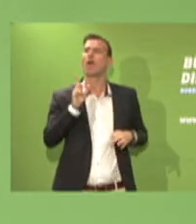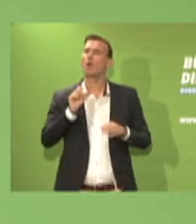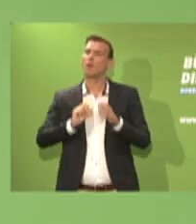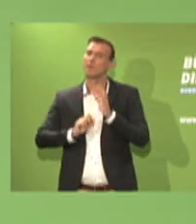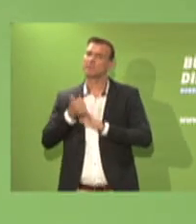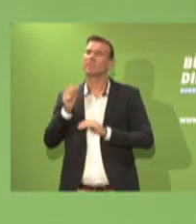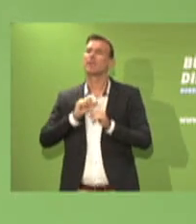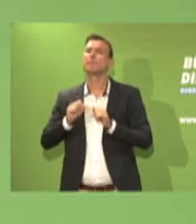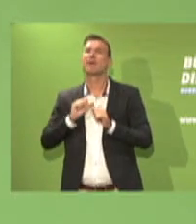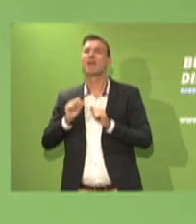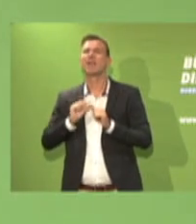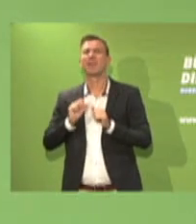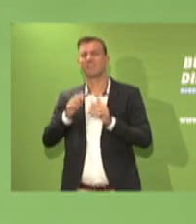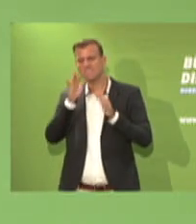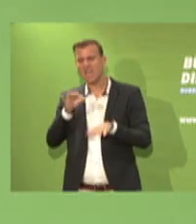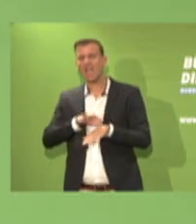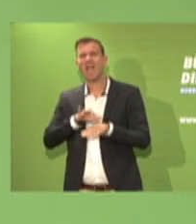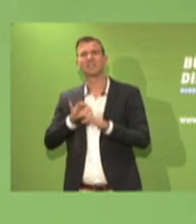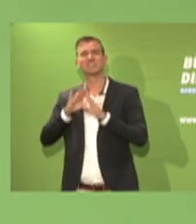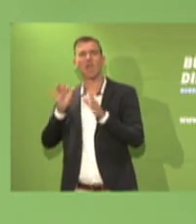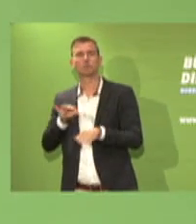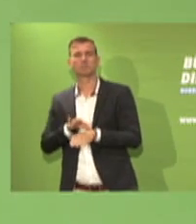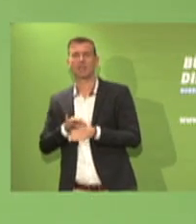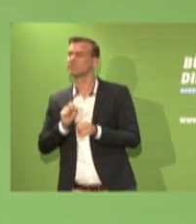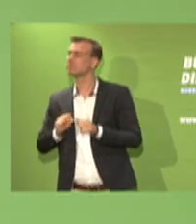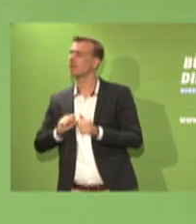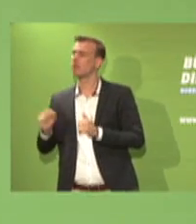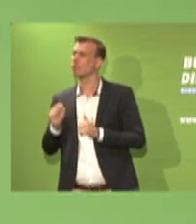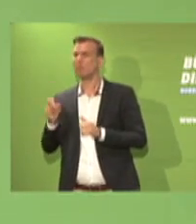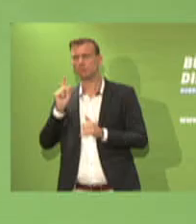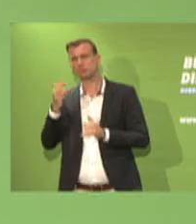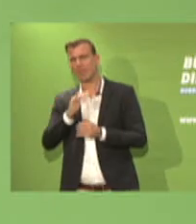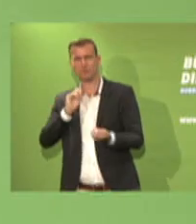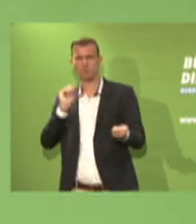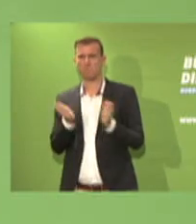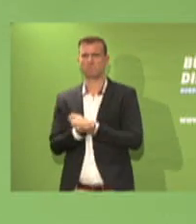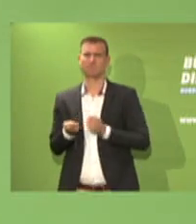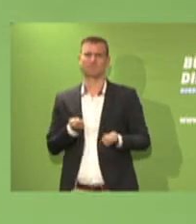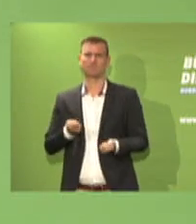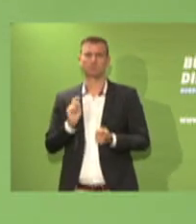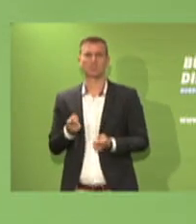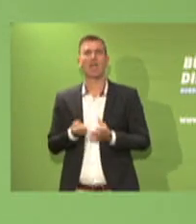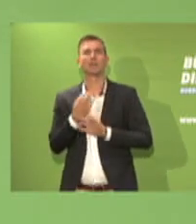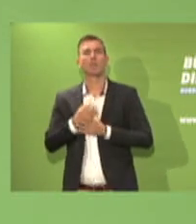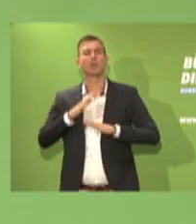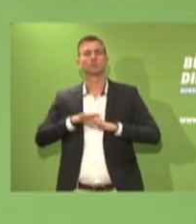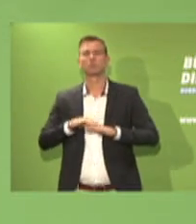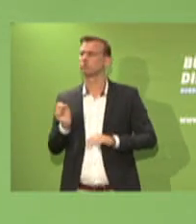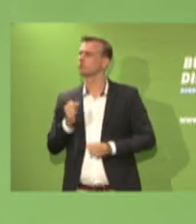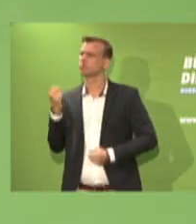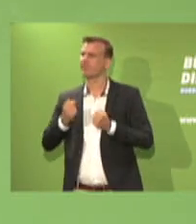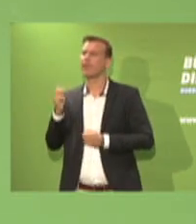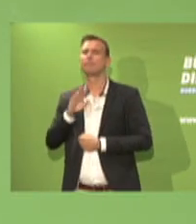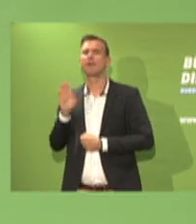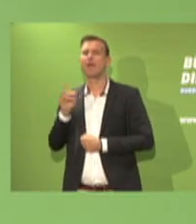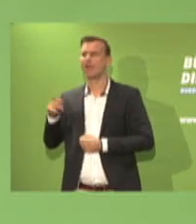auch bei dem Mangel an Fachärzten und Hausärzten wir umsteuern müssen. Und das ist natürlich in aktuellen Strukturen sehr, sehr schwierig. Da wird Barbara gleich noch drauf